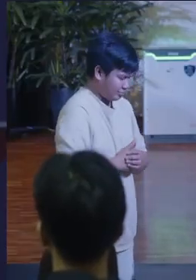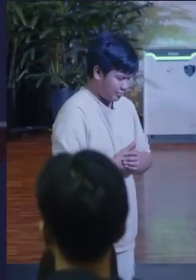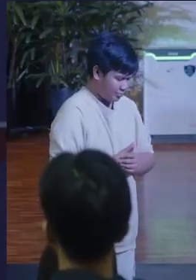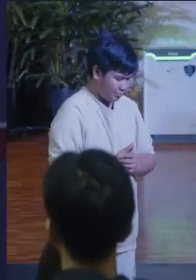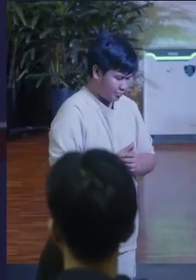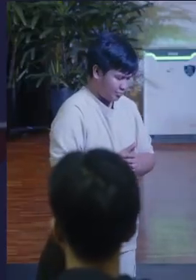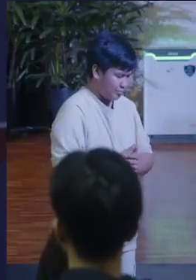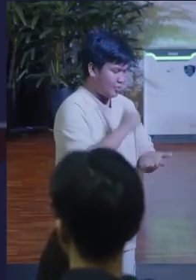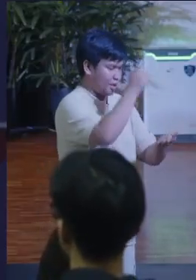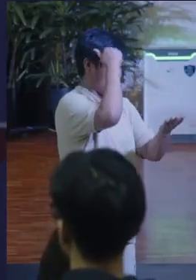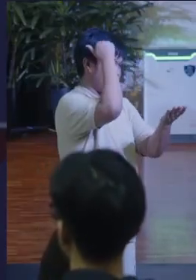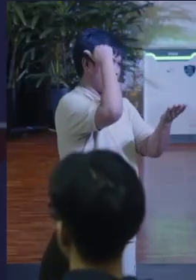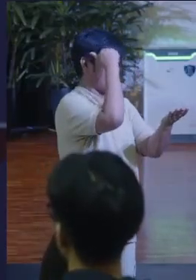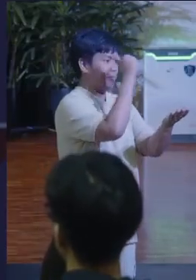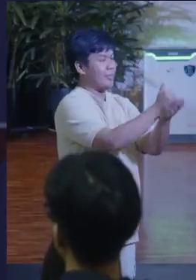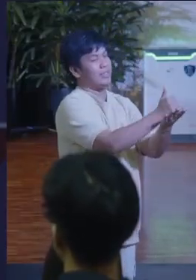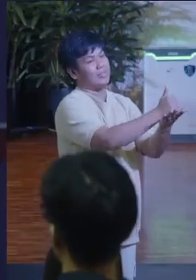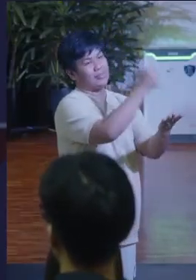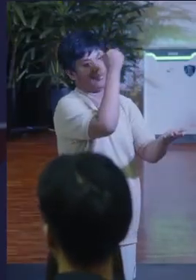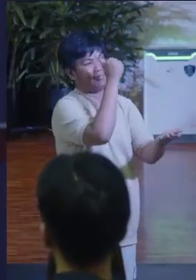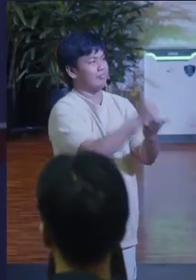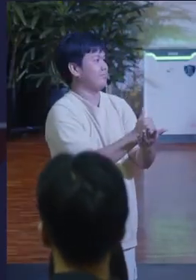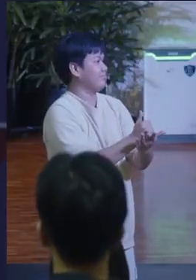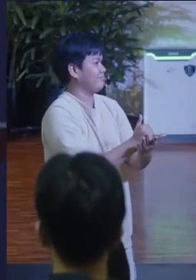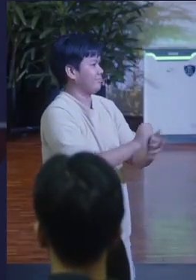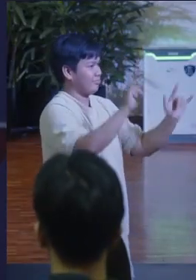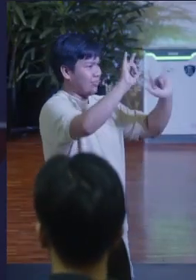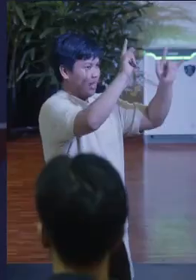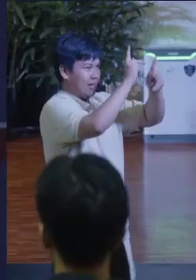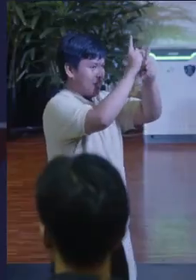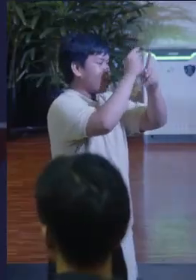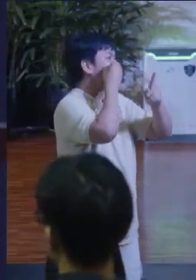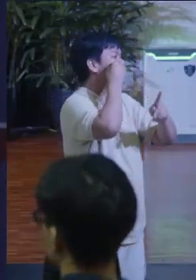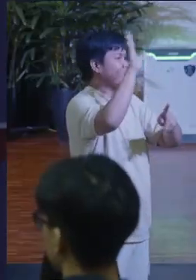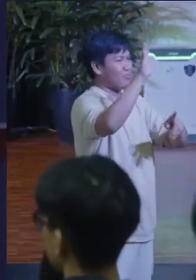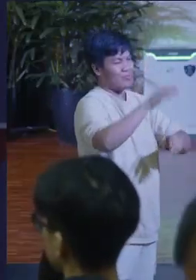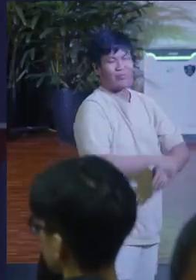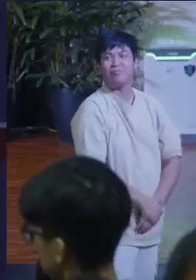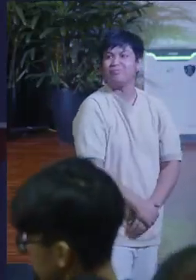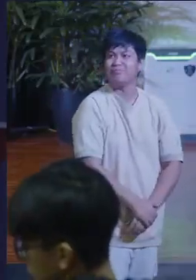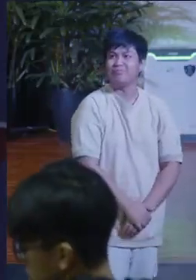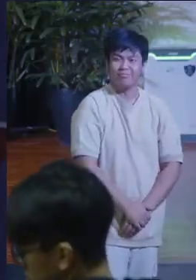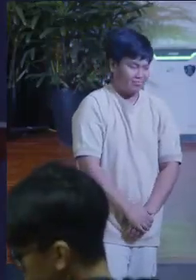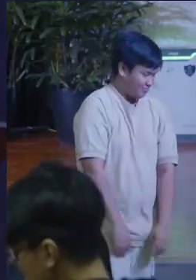hanggan. At ang lahat ay nagsabi ng Amen. Magandang hapon po.